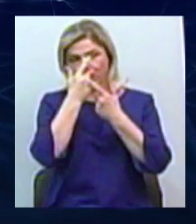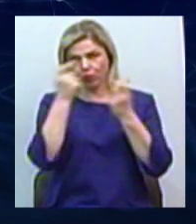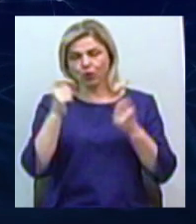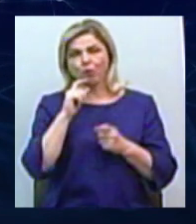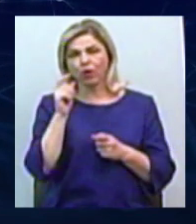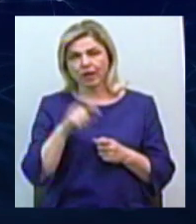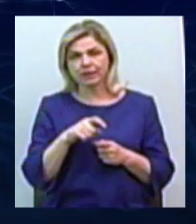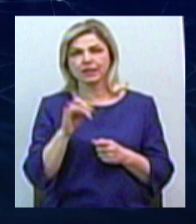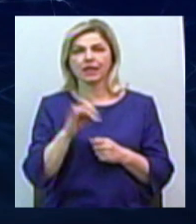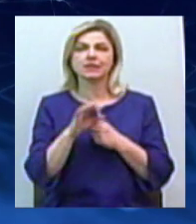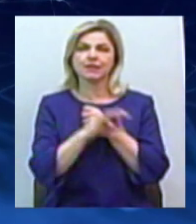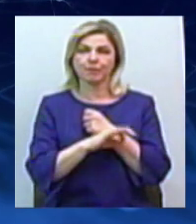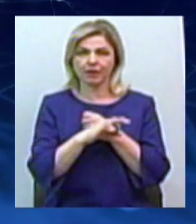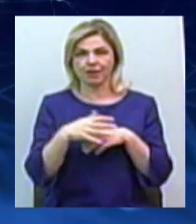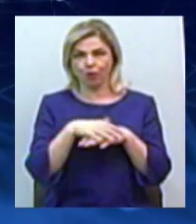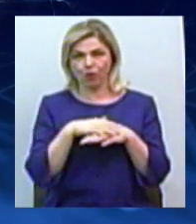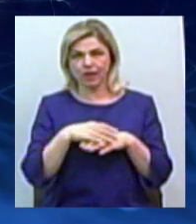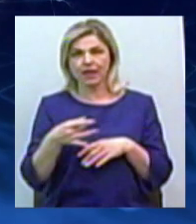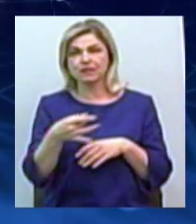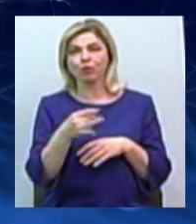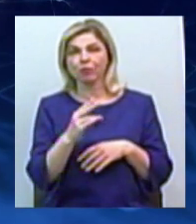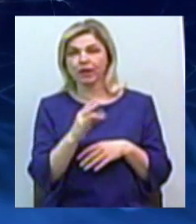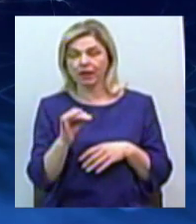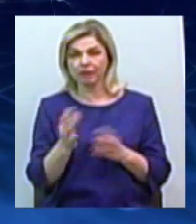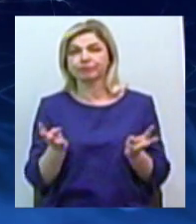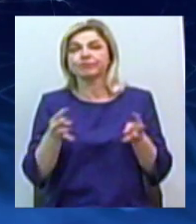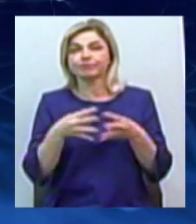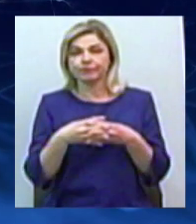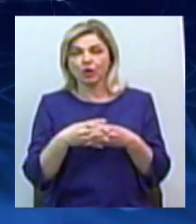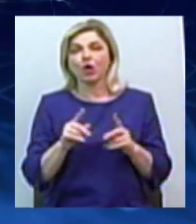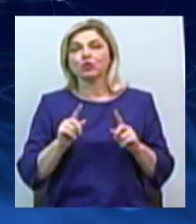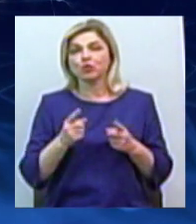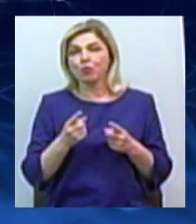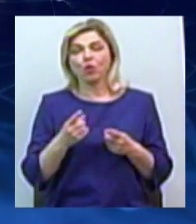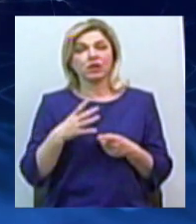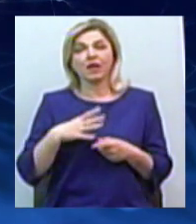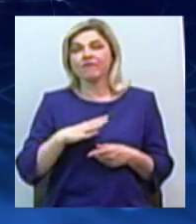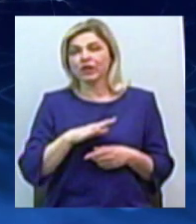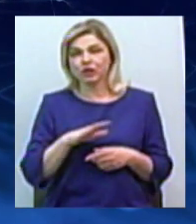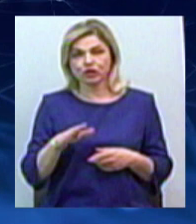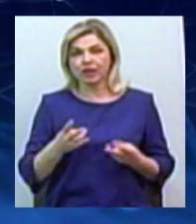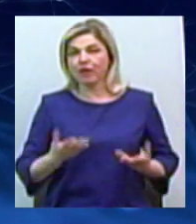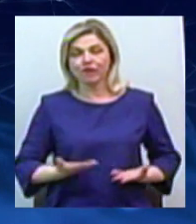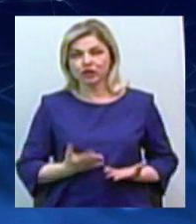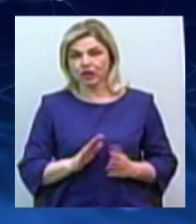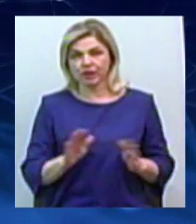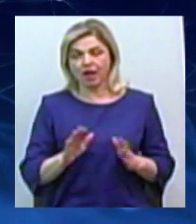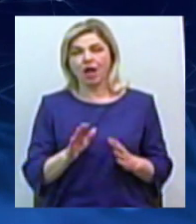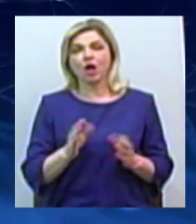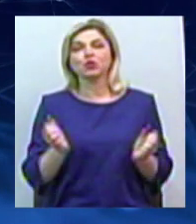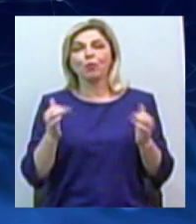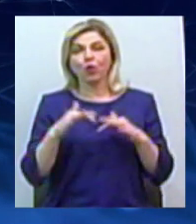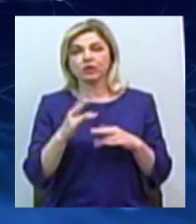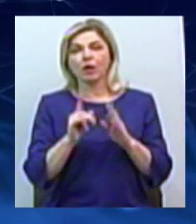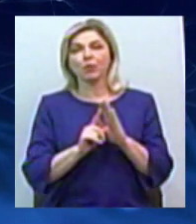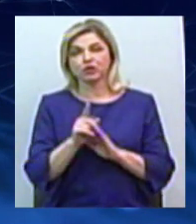та Західноукраїнської Народної Республіки. Отже, про те, чому не вижила соборна українська держава на початку ХХ століття. Чи